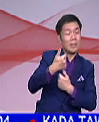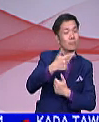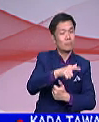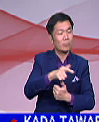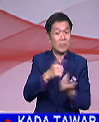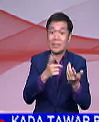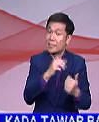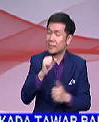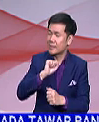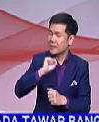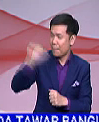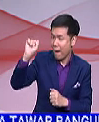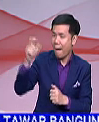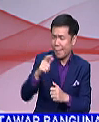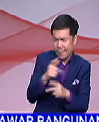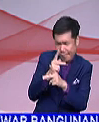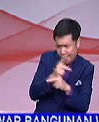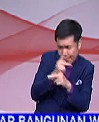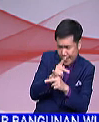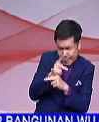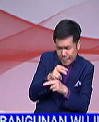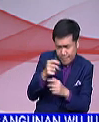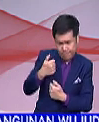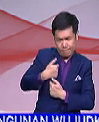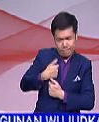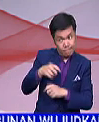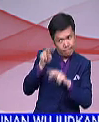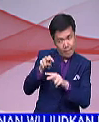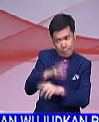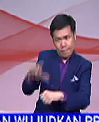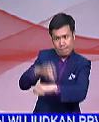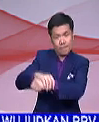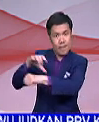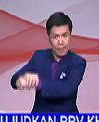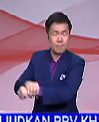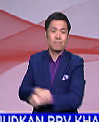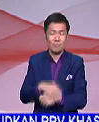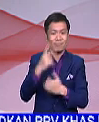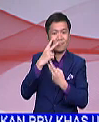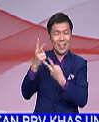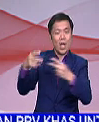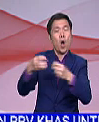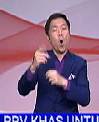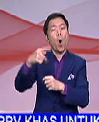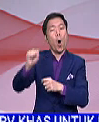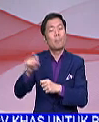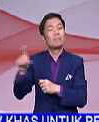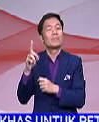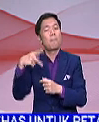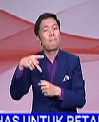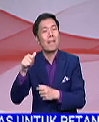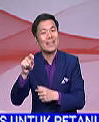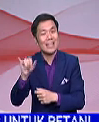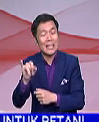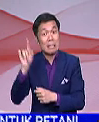Security Command, ESCOM, yang sedang melakukan rondaan op cegah parti OCP daratan di daerah berkenaan